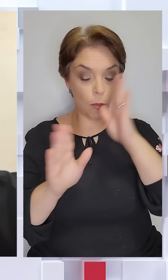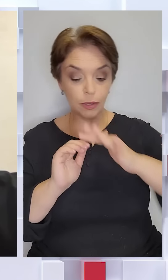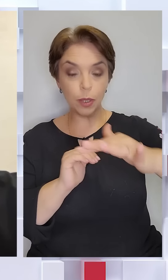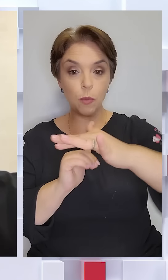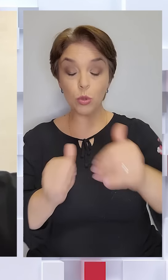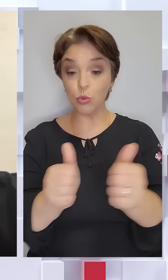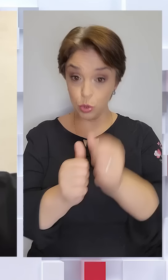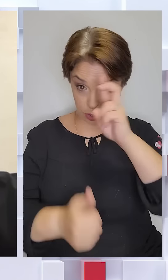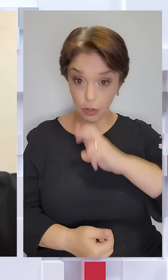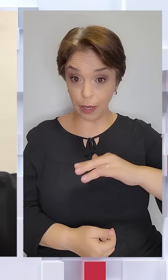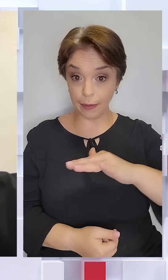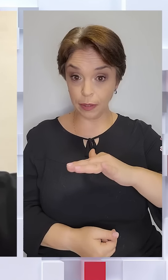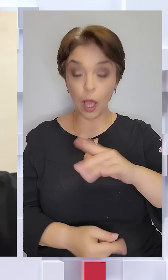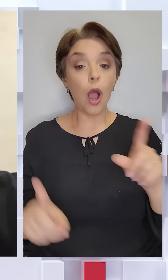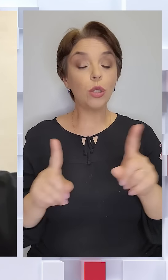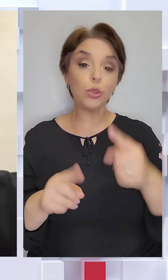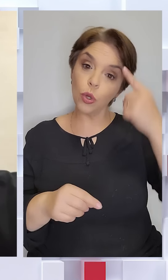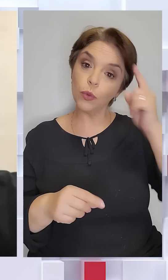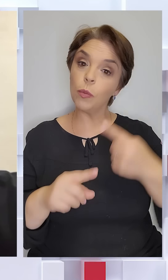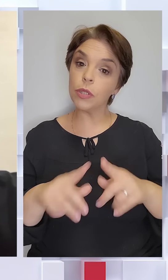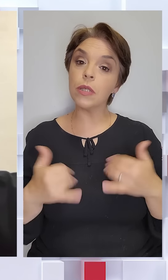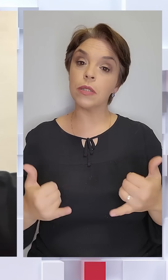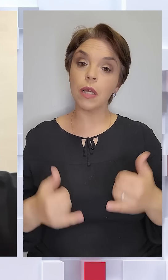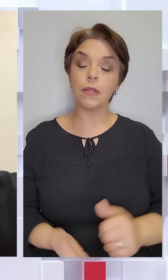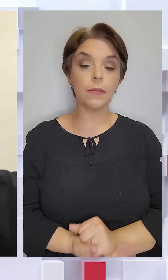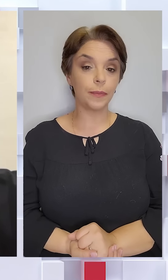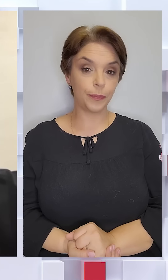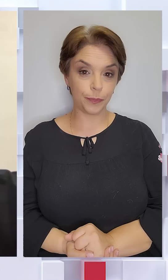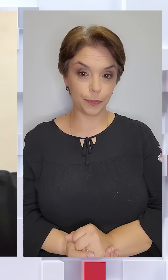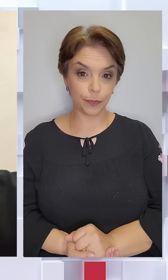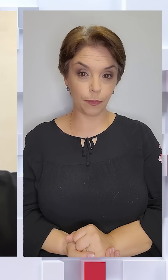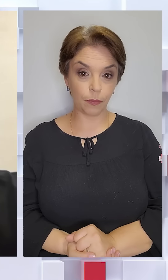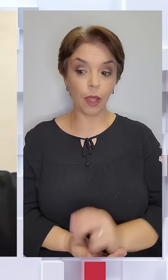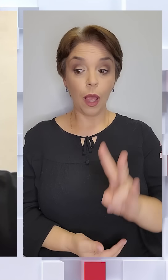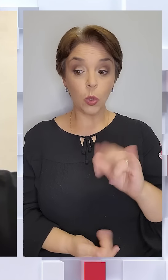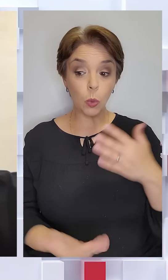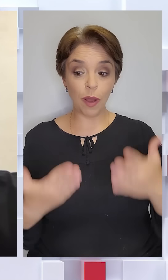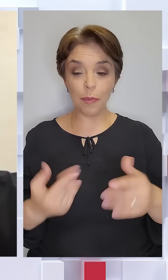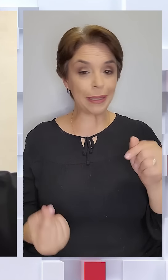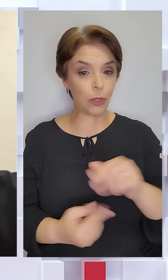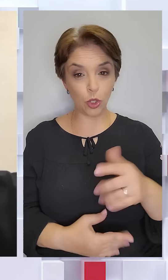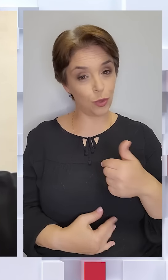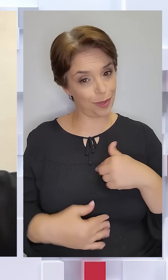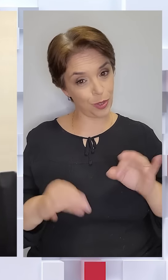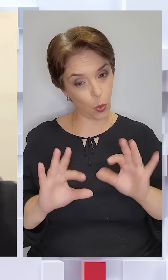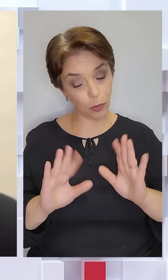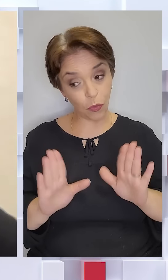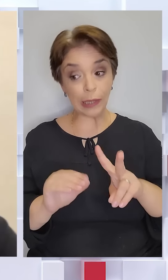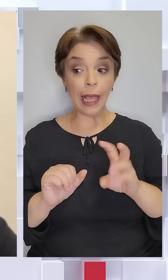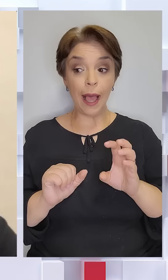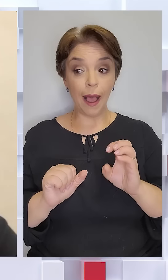повітряний простір сусідньої країни? Що відомо про це наразі? Ну, мабуть, недоречно мені це коментувати,